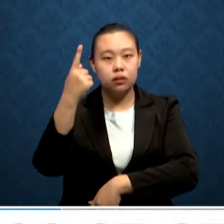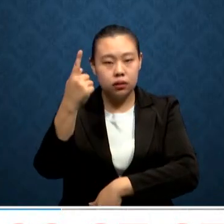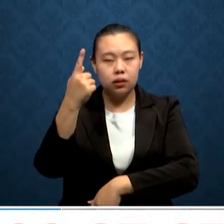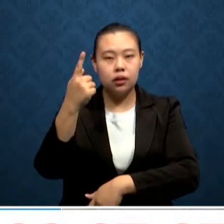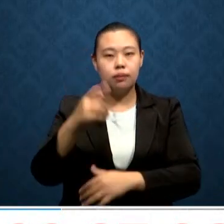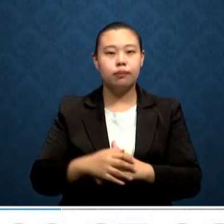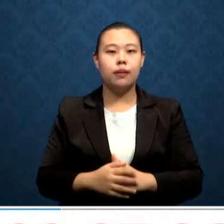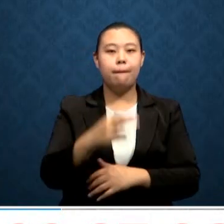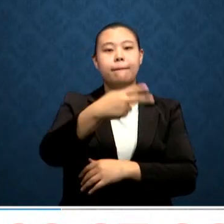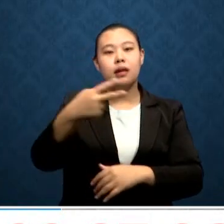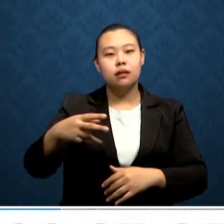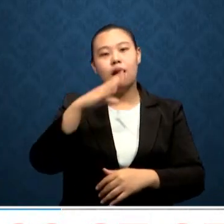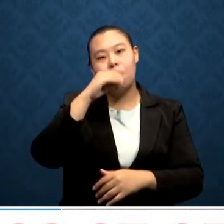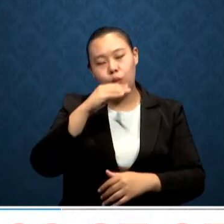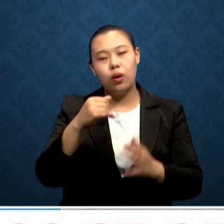ๆ